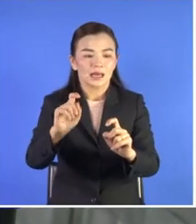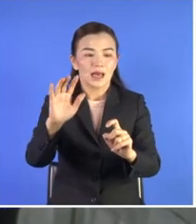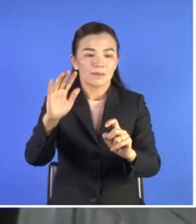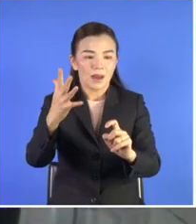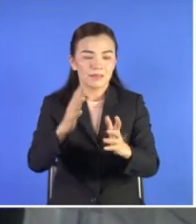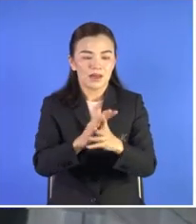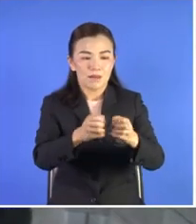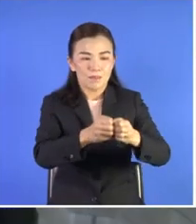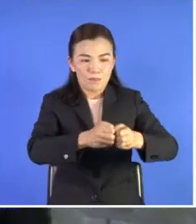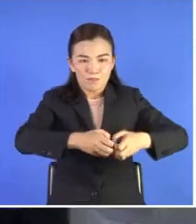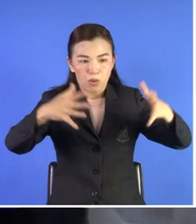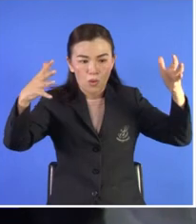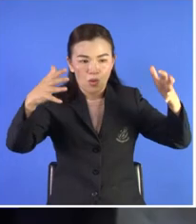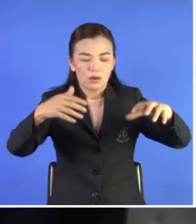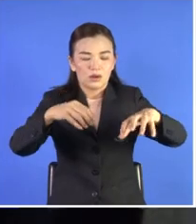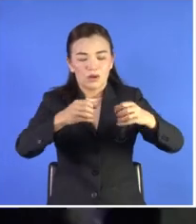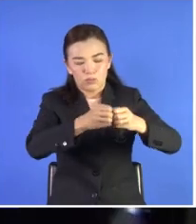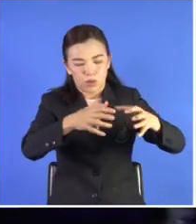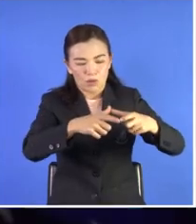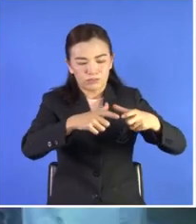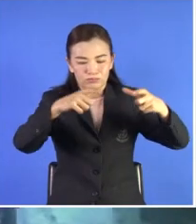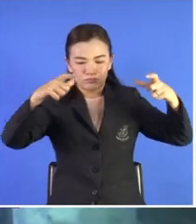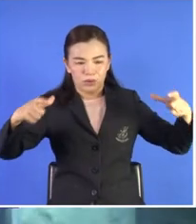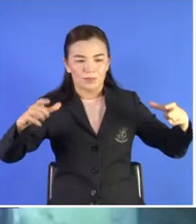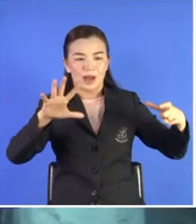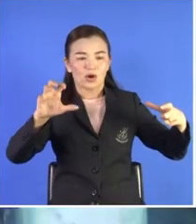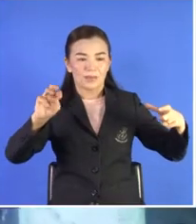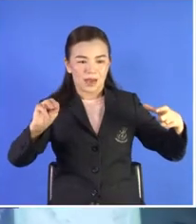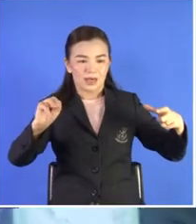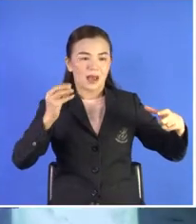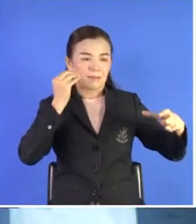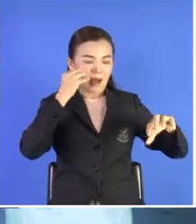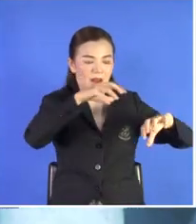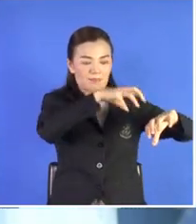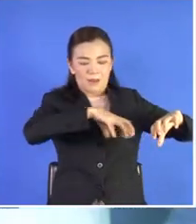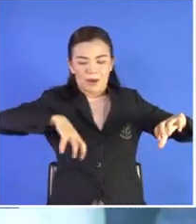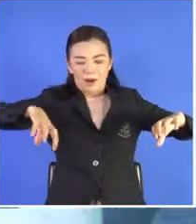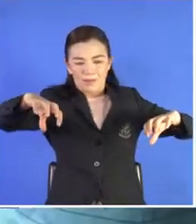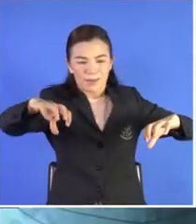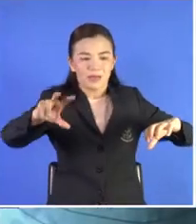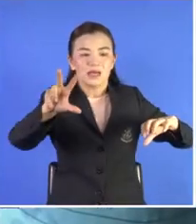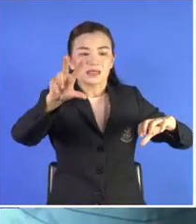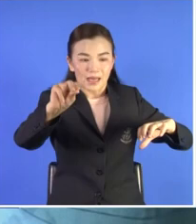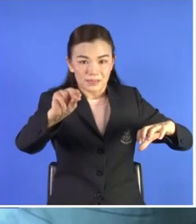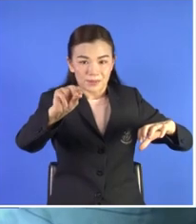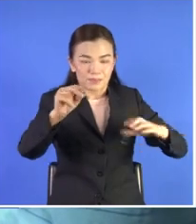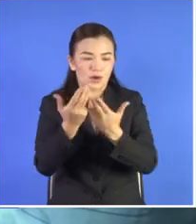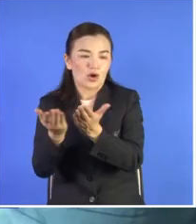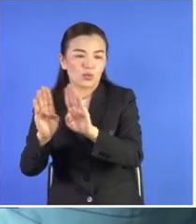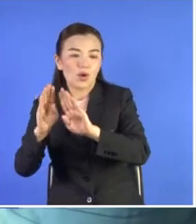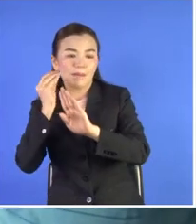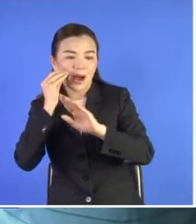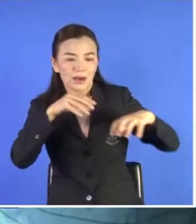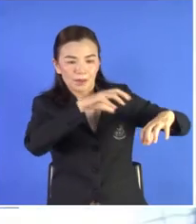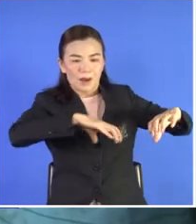แรงระเบิดเนี่ยรัศมีไกลประมาณ500เมตรบ้านเรือนเสียหายไปประมาณ30หลังคาเรือนนะคะแล้วก็มีอาคารที่พักอะไรต่างๆตอนนี้